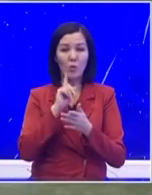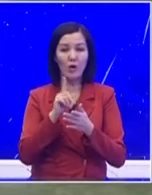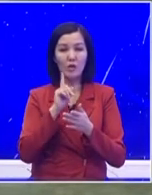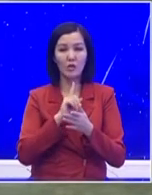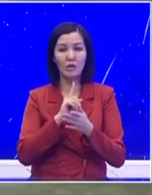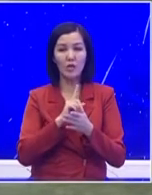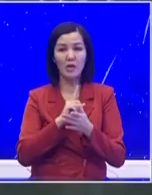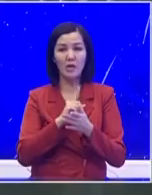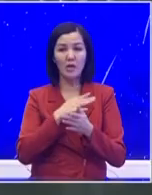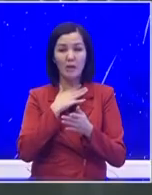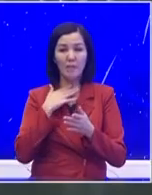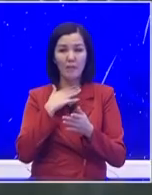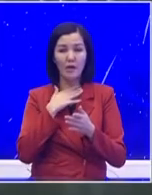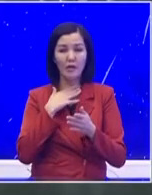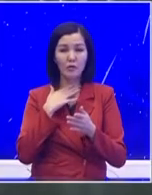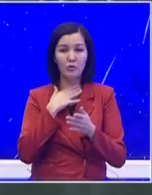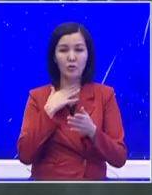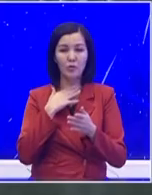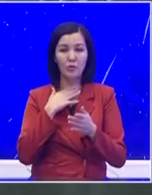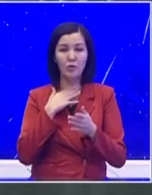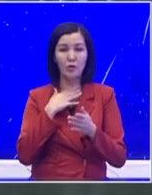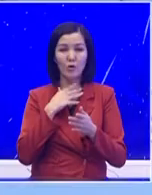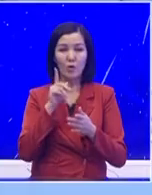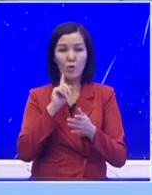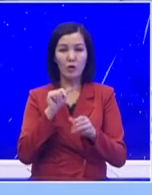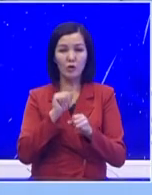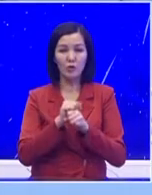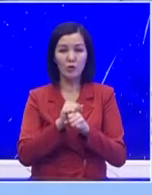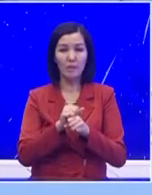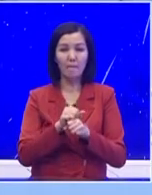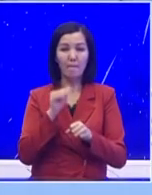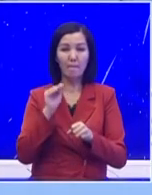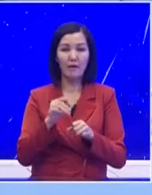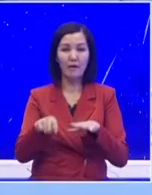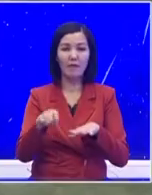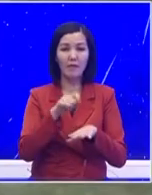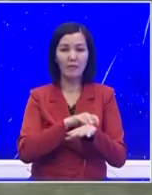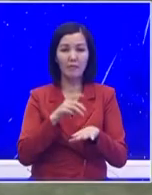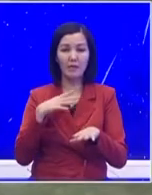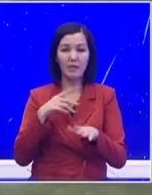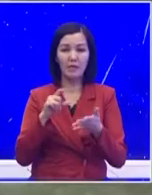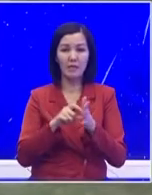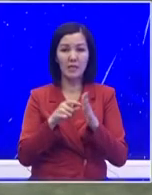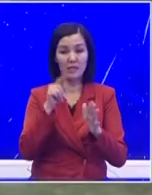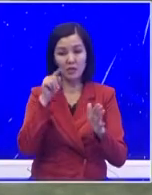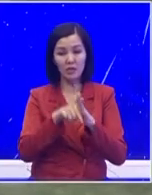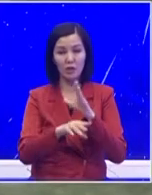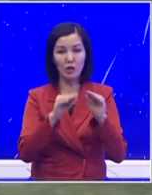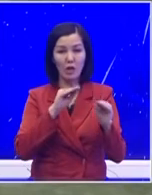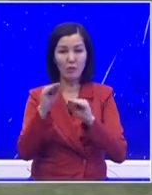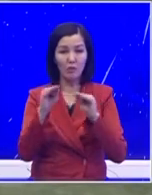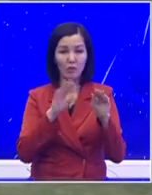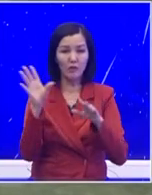сою жұмысы тоқтап тұр екен. Ал 1000 шаршы метрге жуық аумақты алып жатқан бұл цехтағы құрылғылар